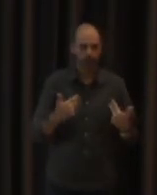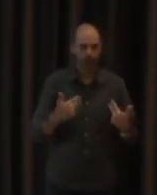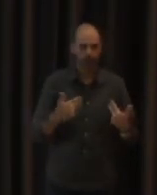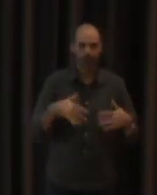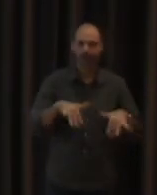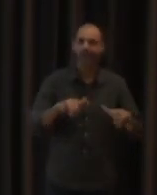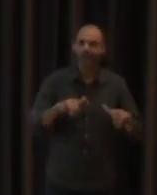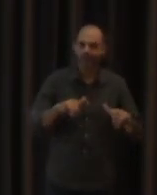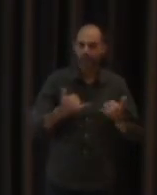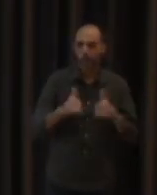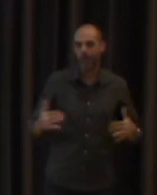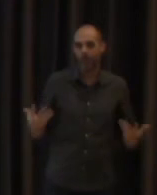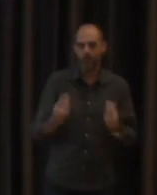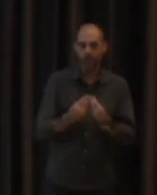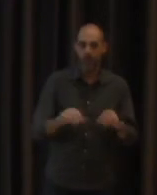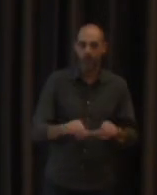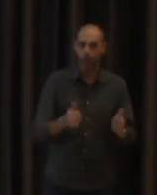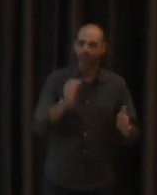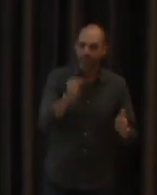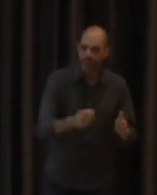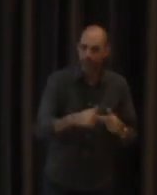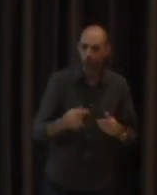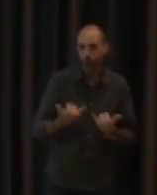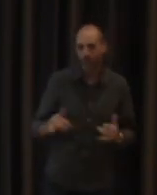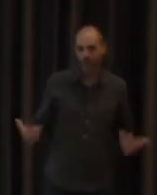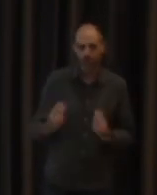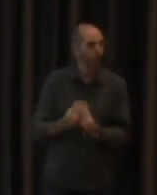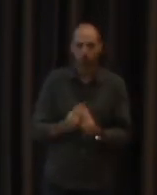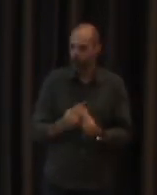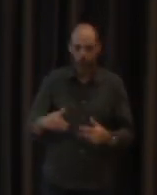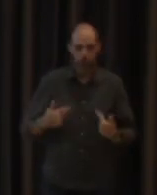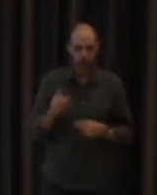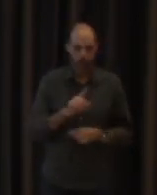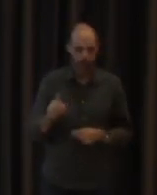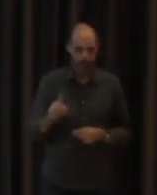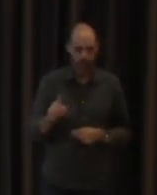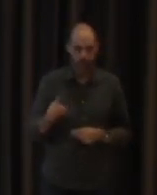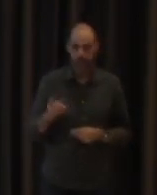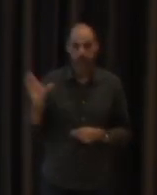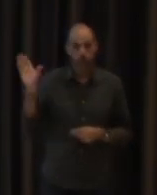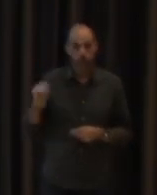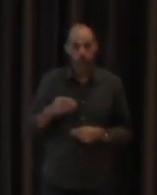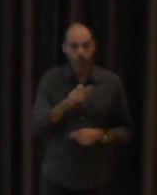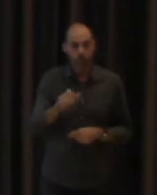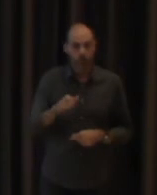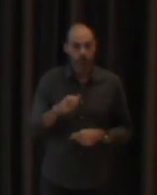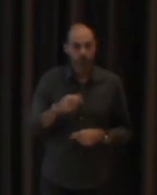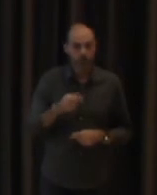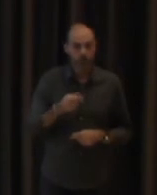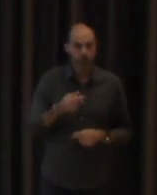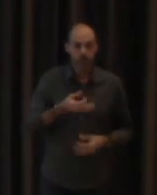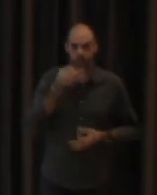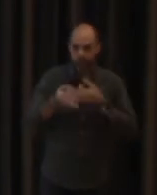reconciliar-se. Divorciar-se sí, però reconciliar-se no. I tot això que hem vist, els parlants ho sabem. Ho